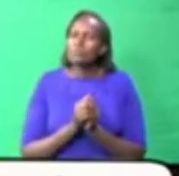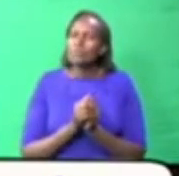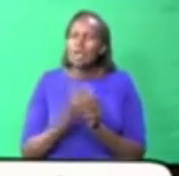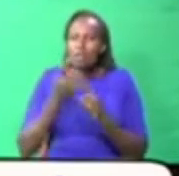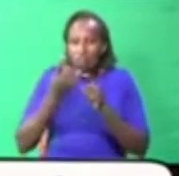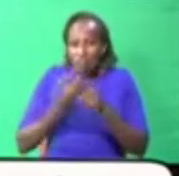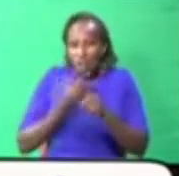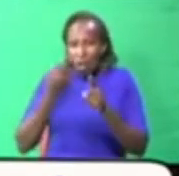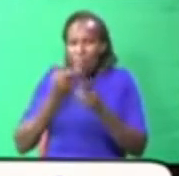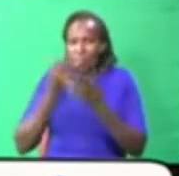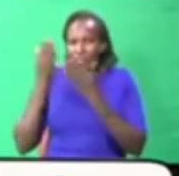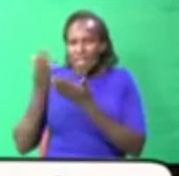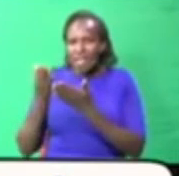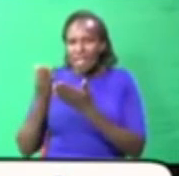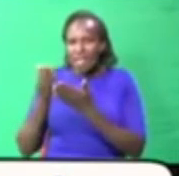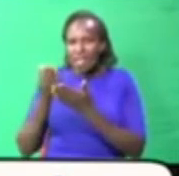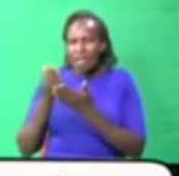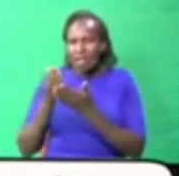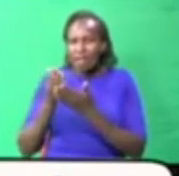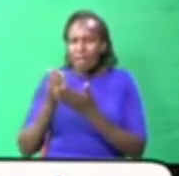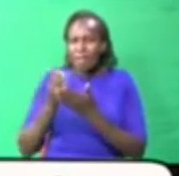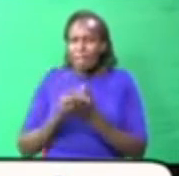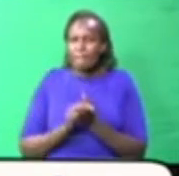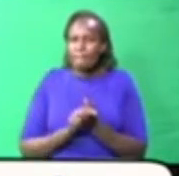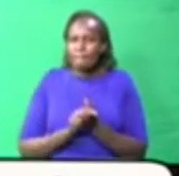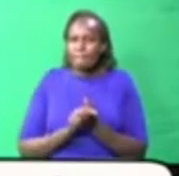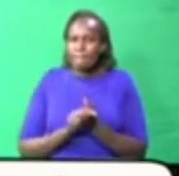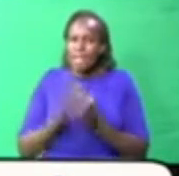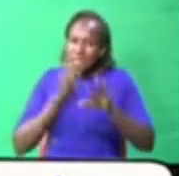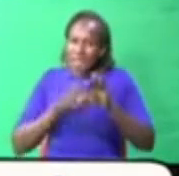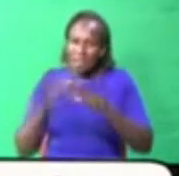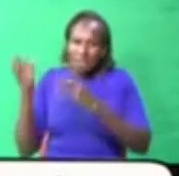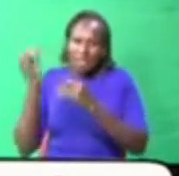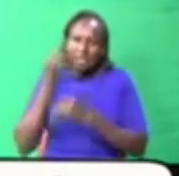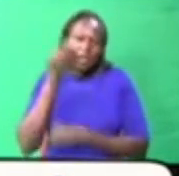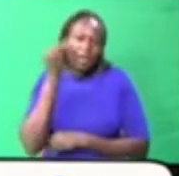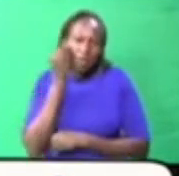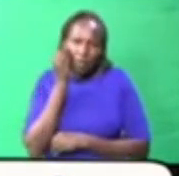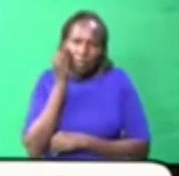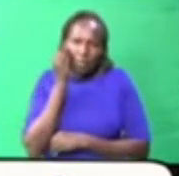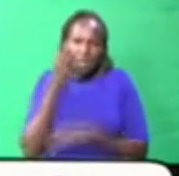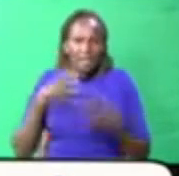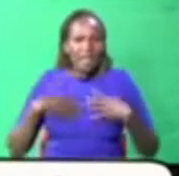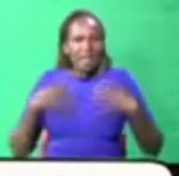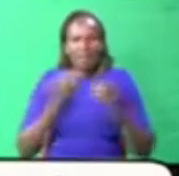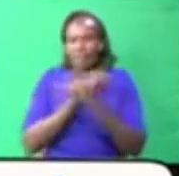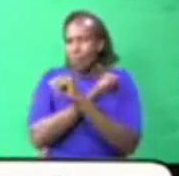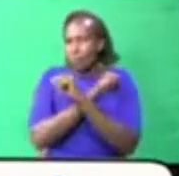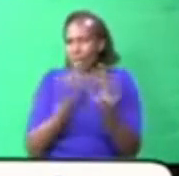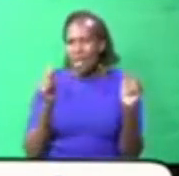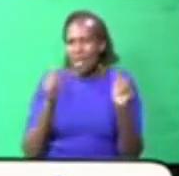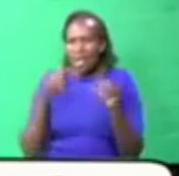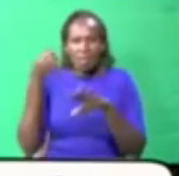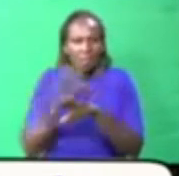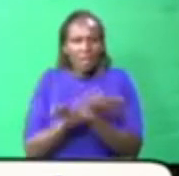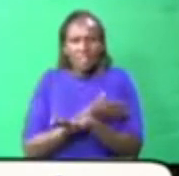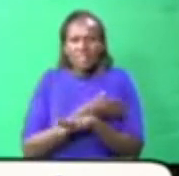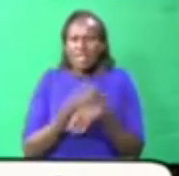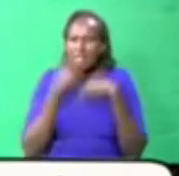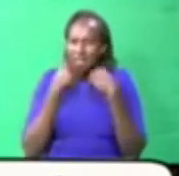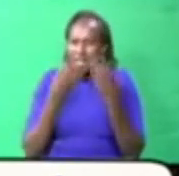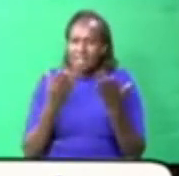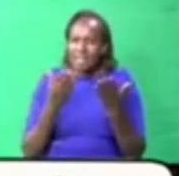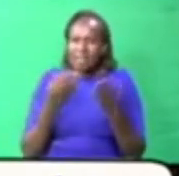Huko maana alikazi siku aliweza kukaa. By the time alienda nyumbani, alikuwa amepona prostate cancer, alikuwa kutoka kule Nadi